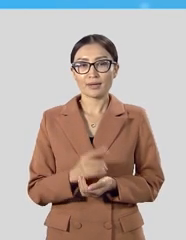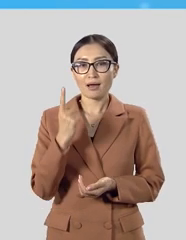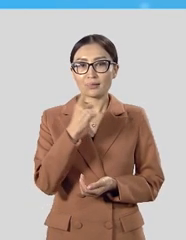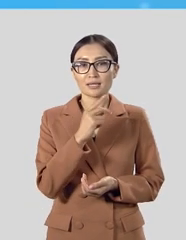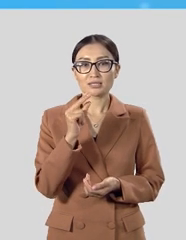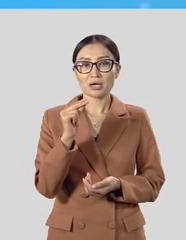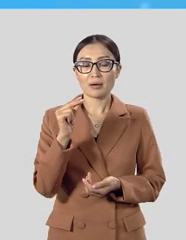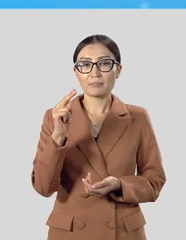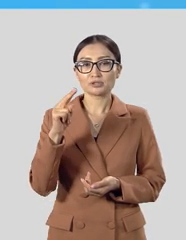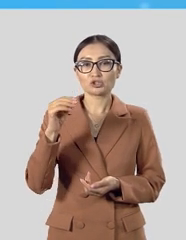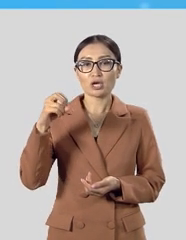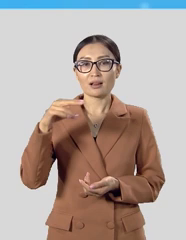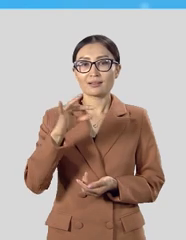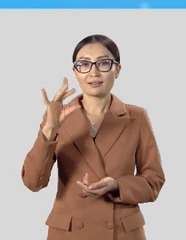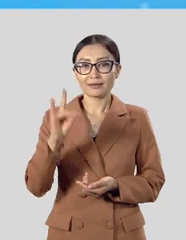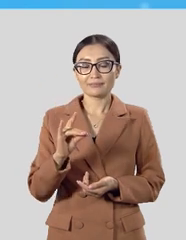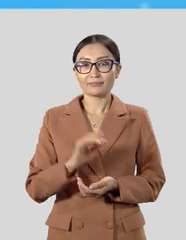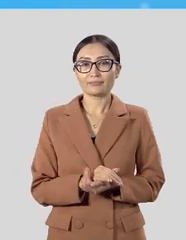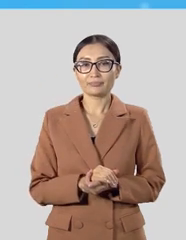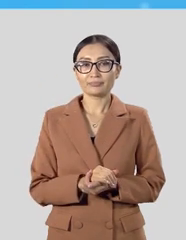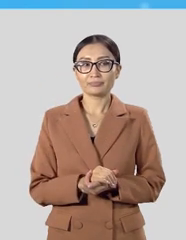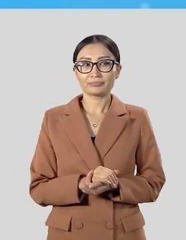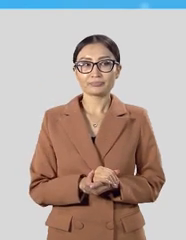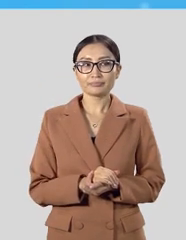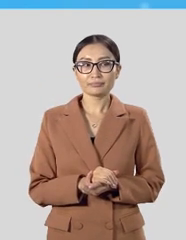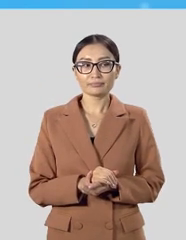Глаз пчелы, покрытый пыльцой.